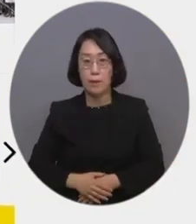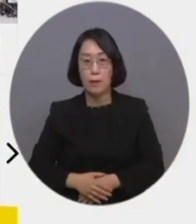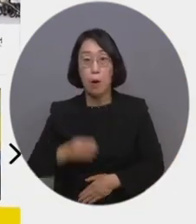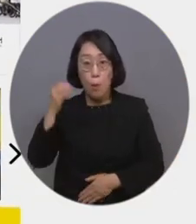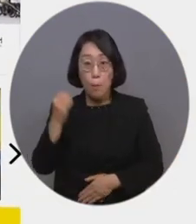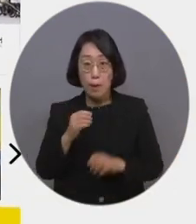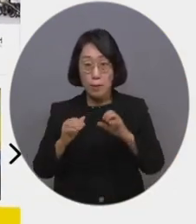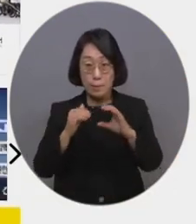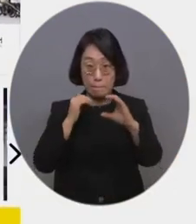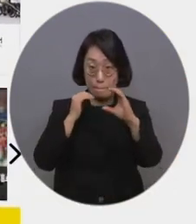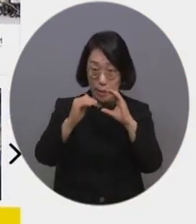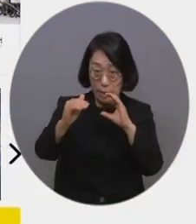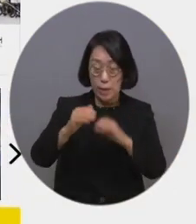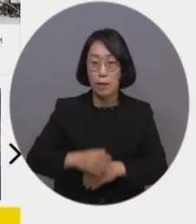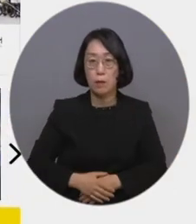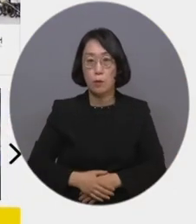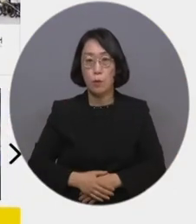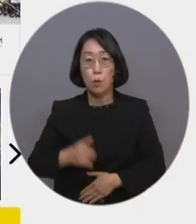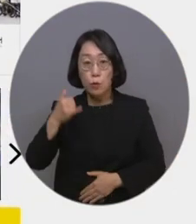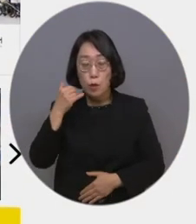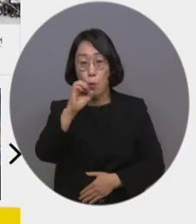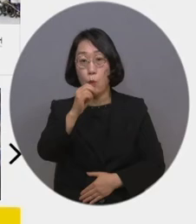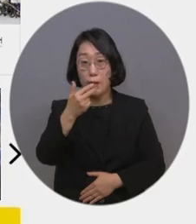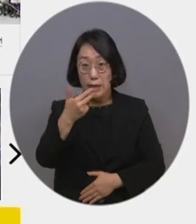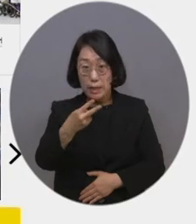홈페이지 또는 전자우편,